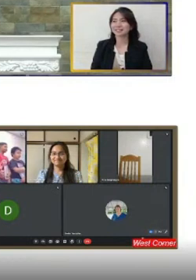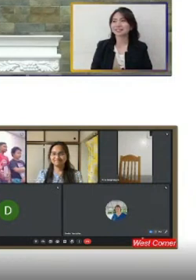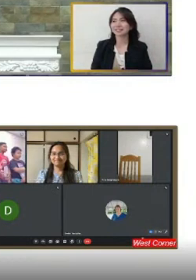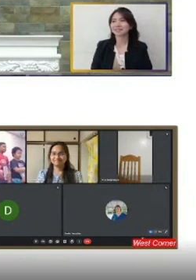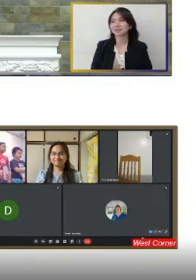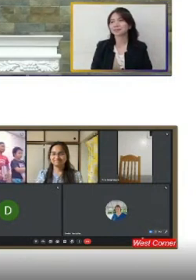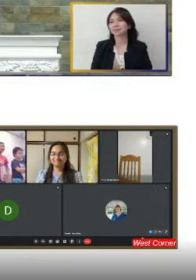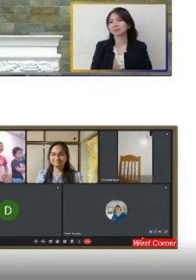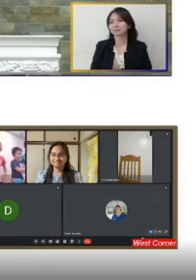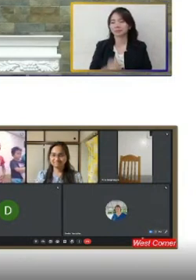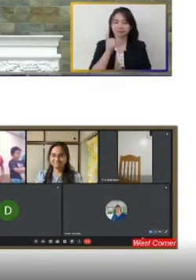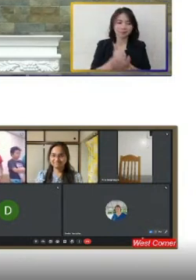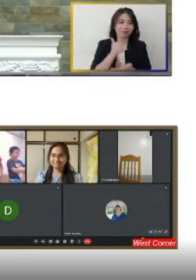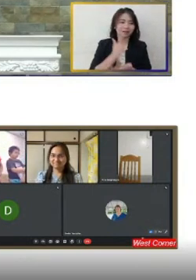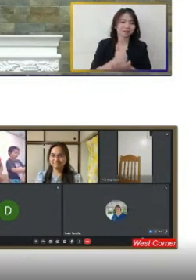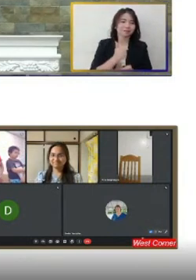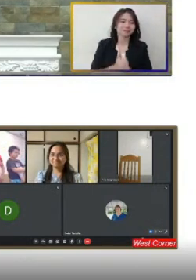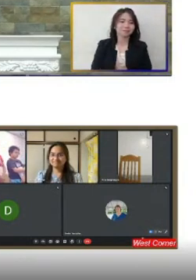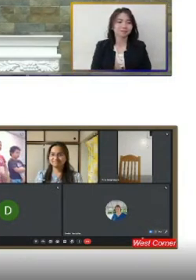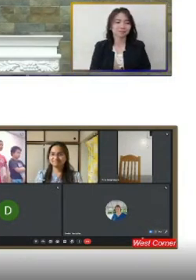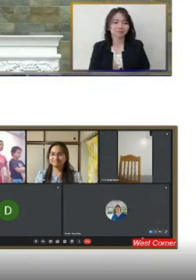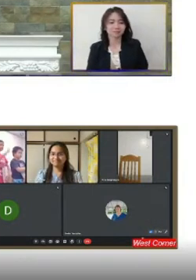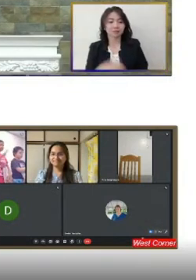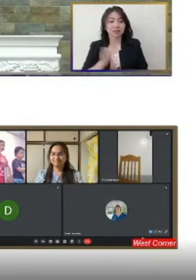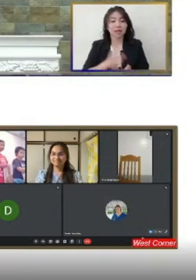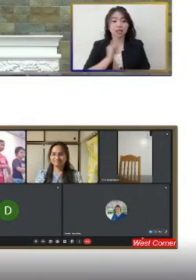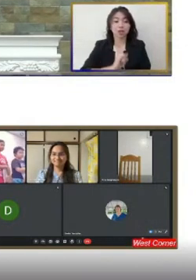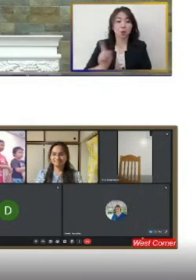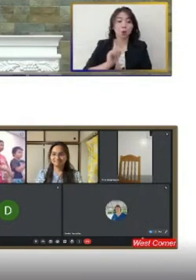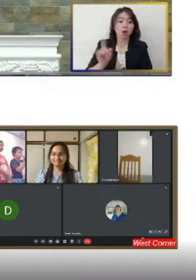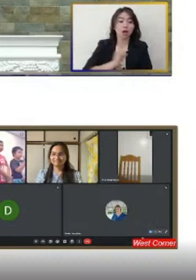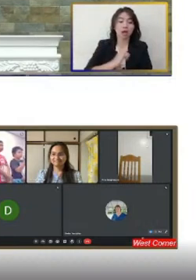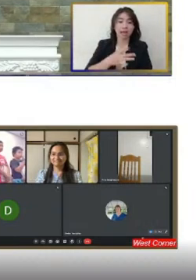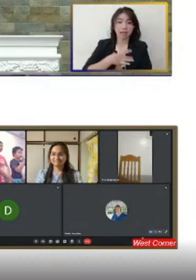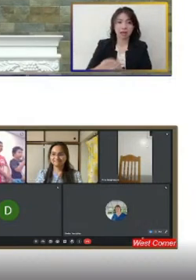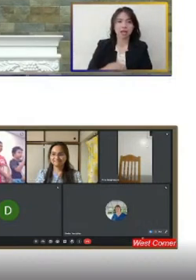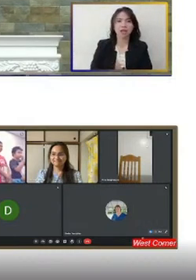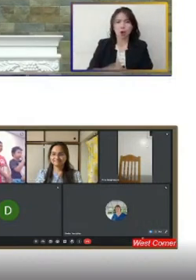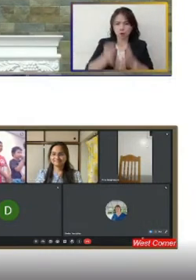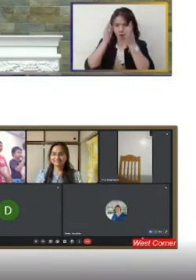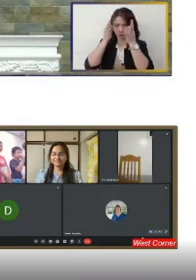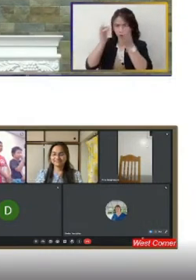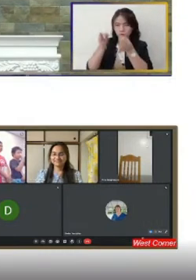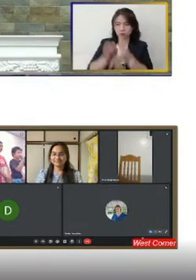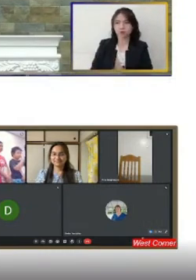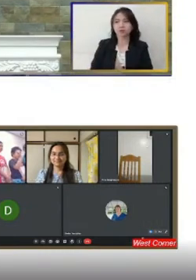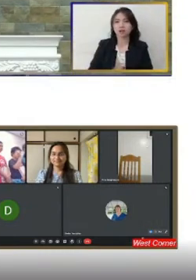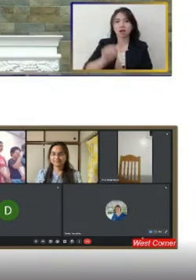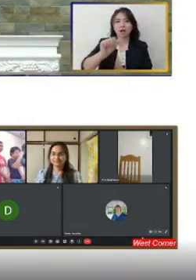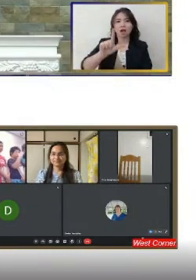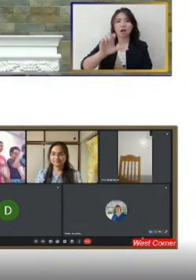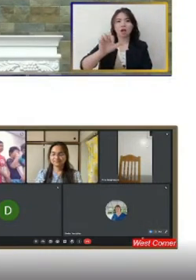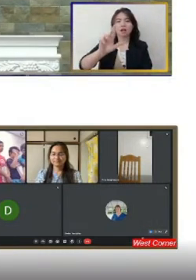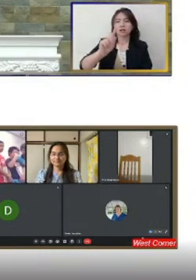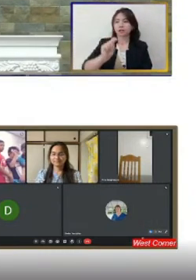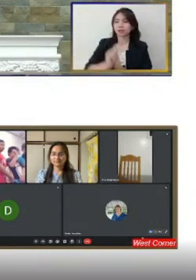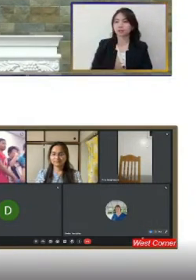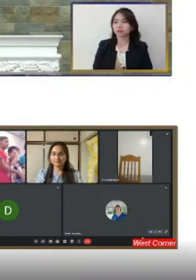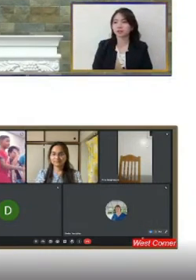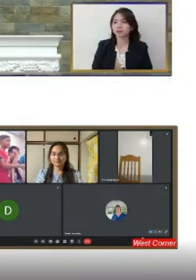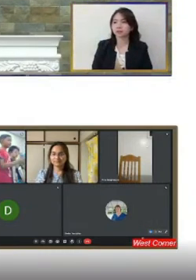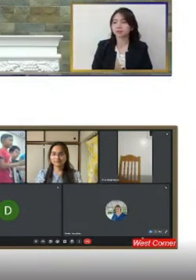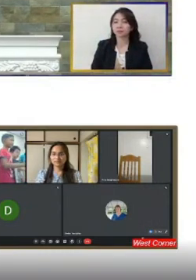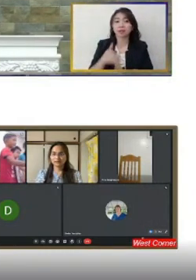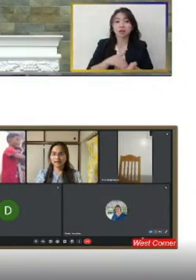Yeah. Yan ang gusto ko. Alisto. Yan. Kasi iniisip ko kaagad mga kapatid eh, kung paano, kung kailangan